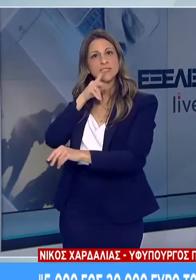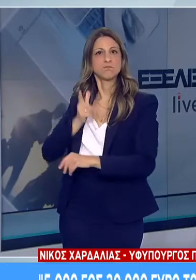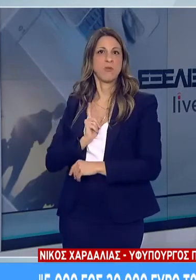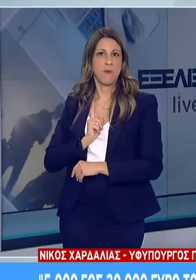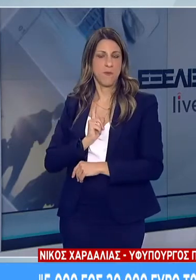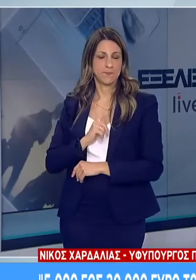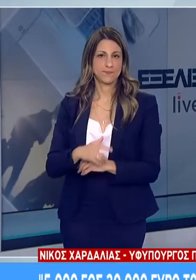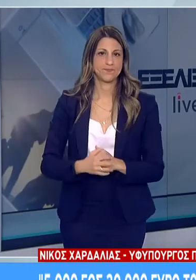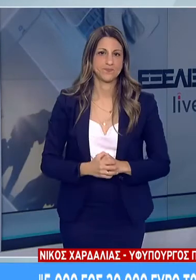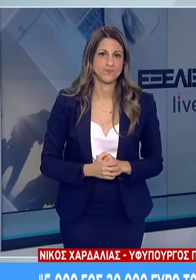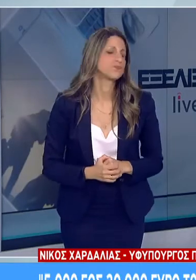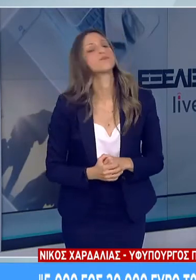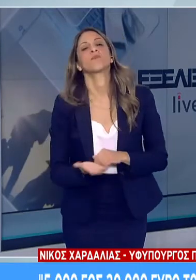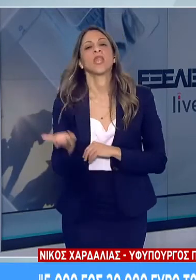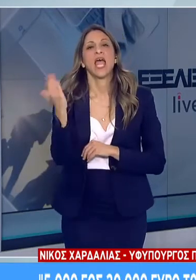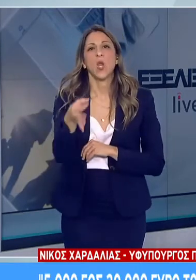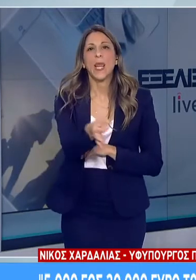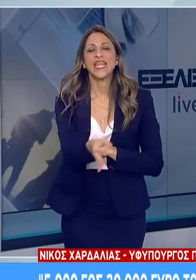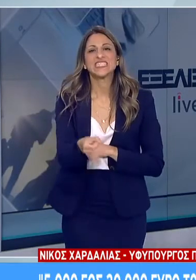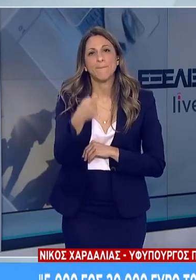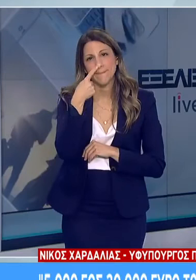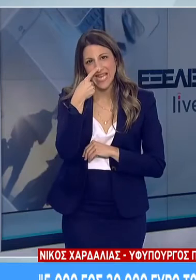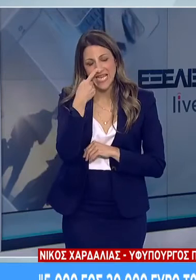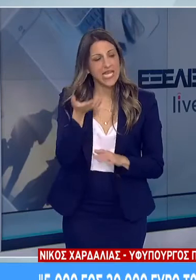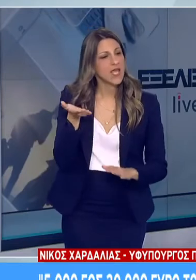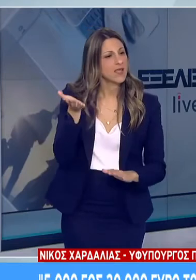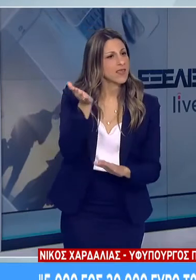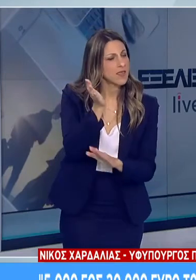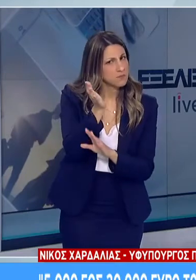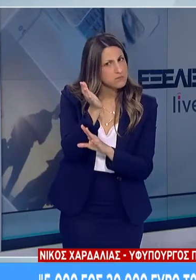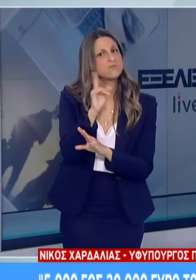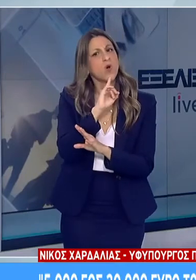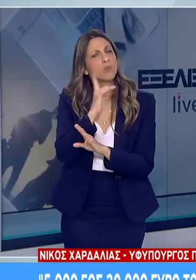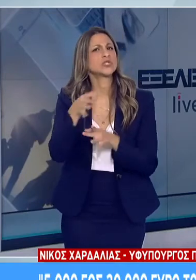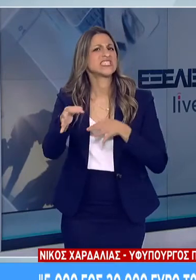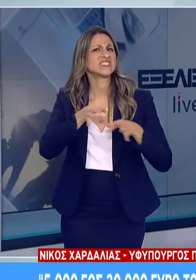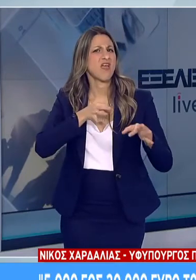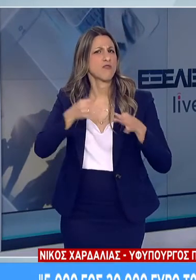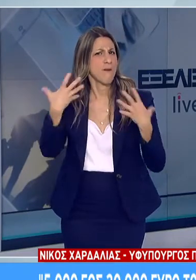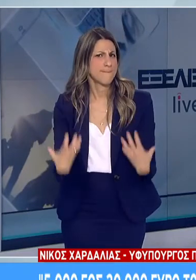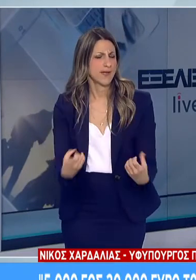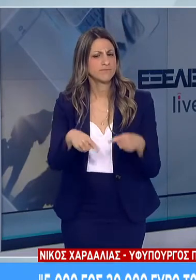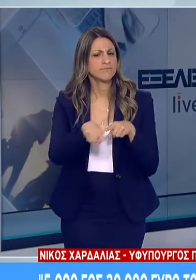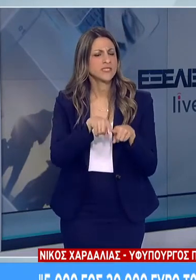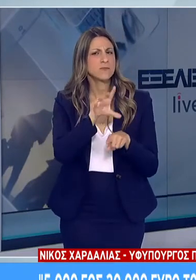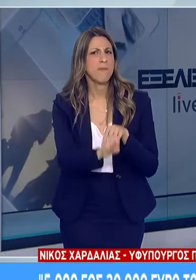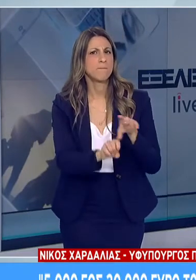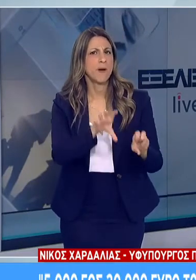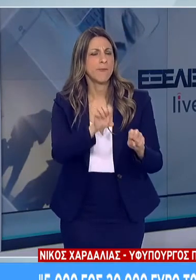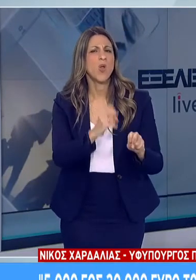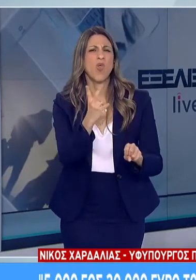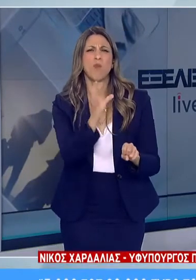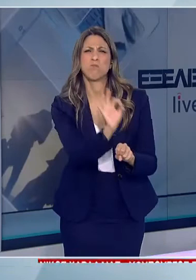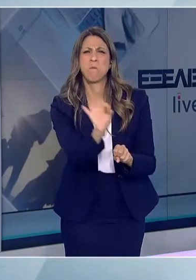επαληθεύσεις. Τέλος, στη Λέσβο και σε συνέχεια του επιχειρησιακού σχεδίου που αφορά στην ιχνηλάτιση μετά τα